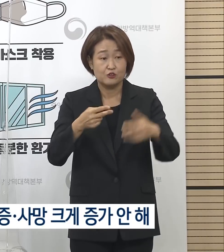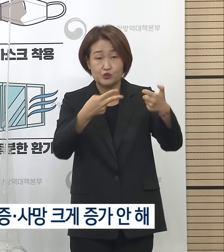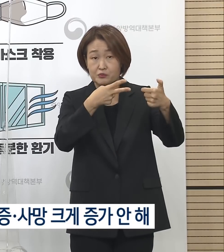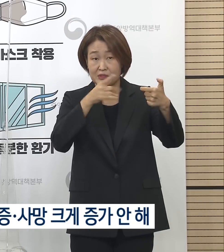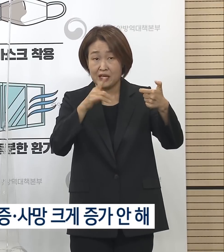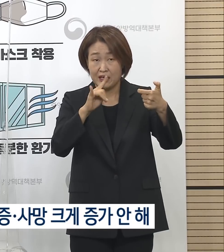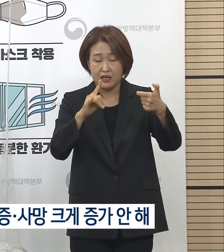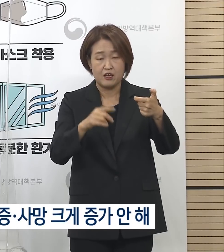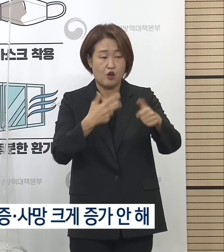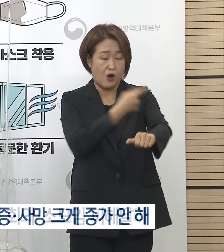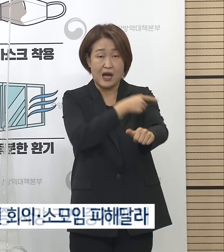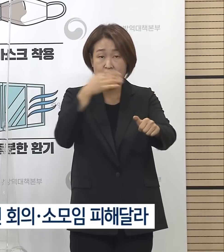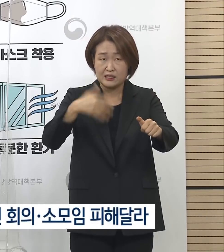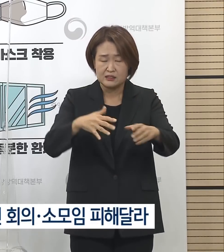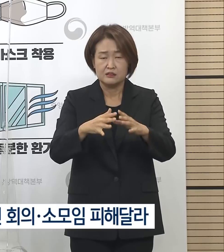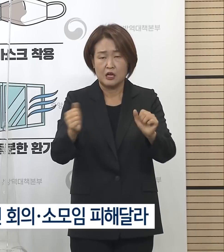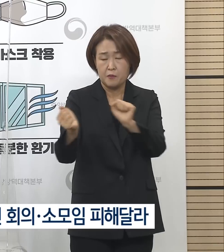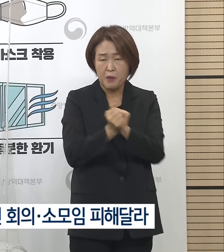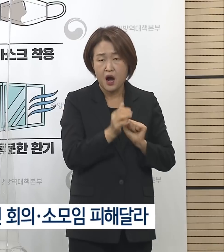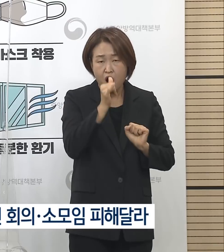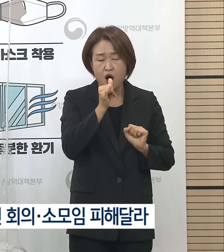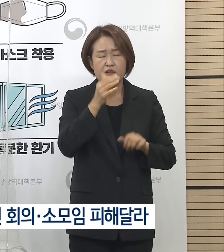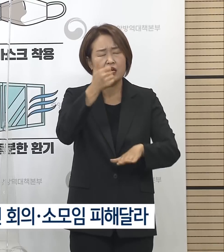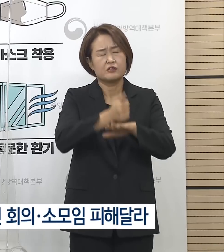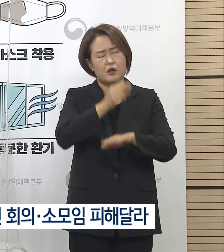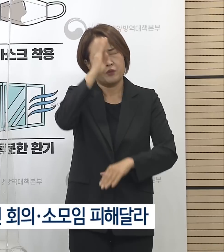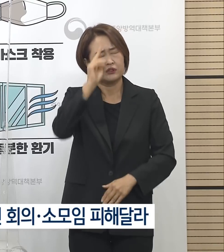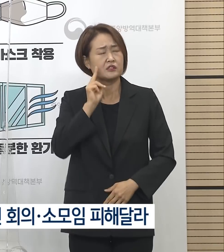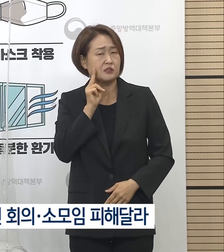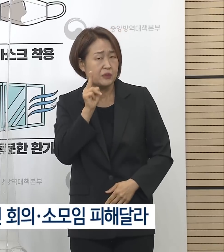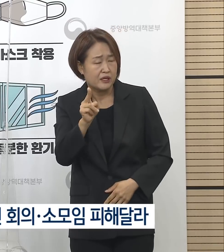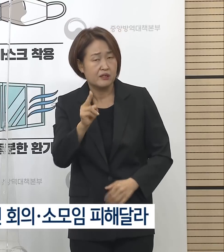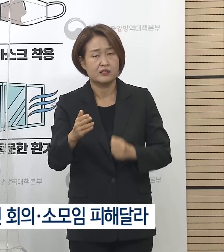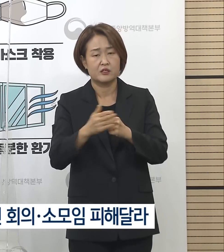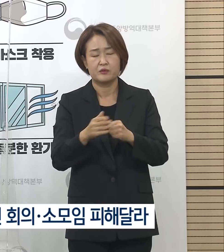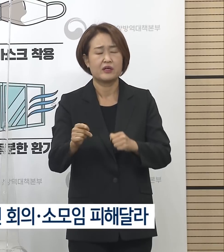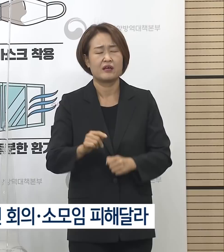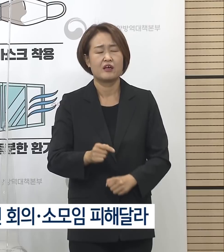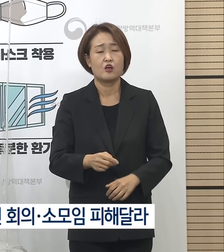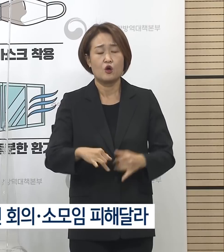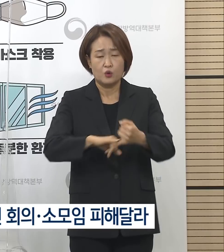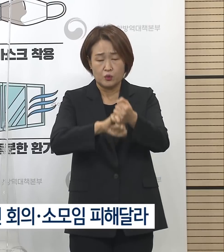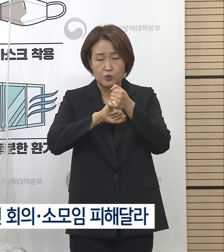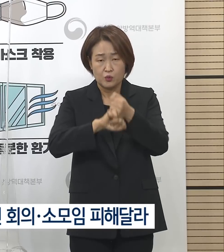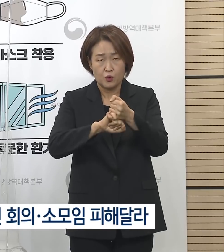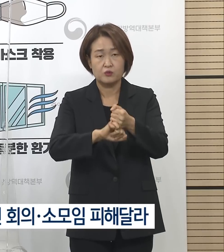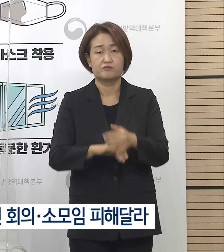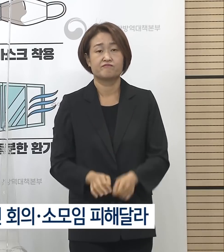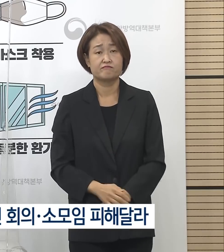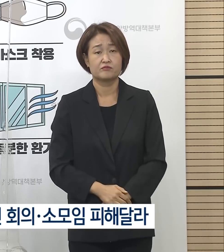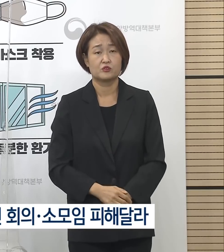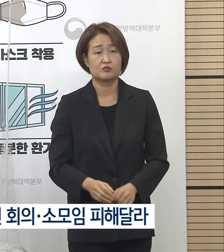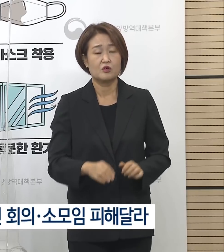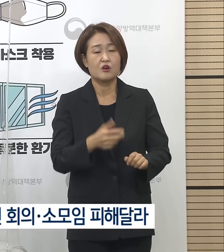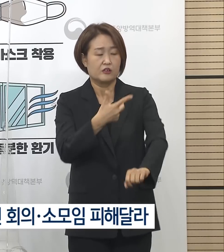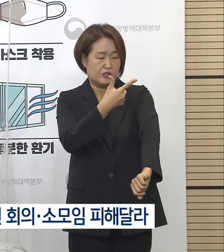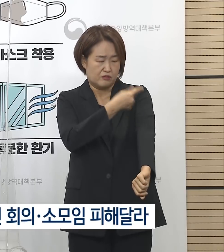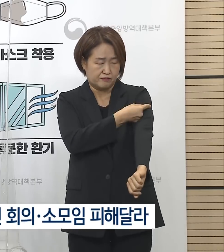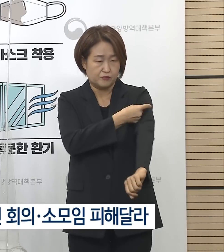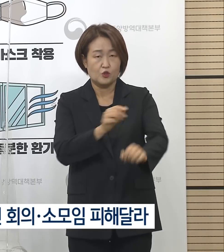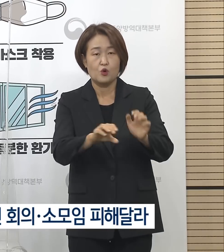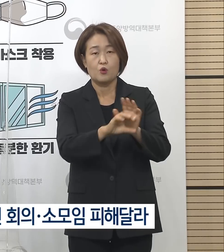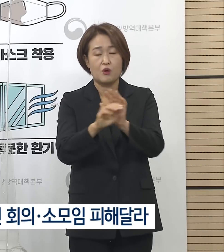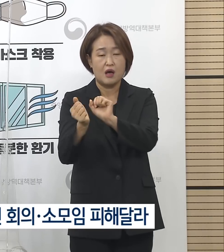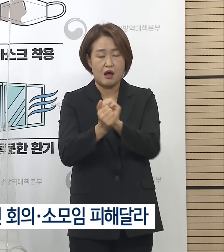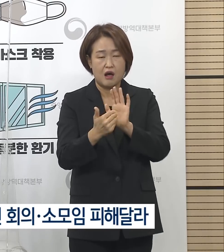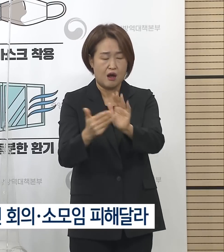이상의 미접종자께서는 평소에 진료를 받으시는 의료기관에서 예방접종을 꼭 받아주시기를 간곡하게